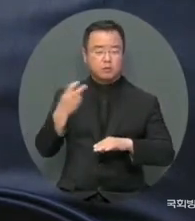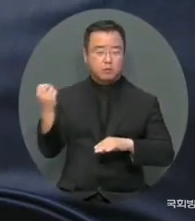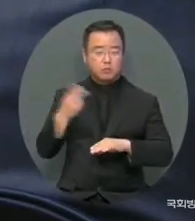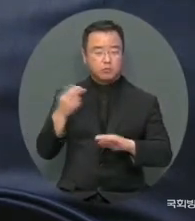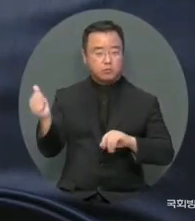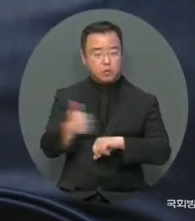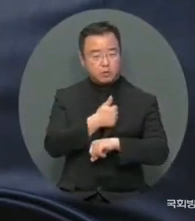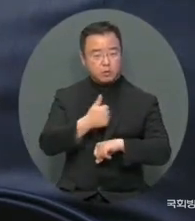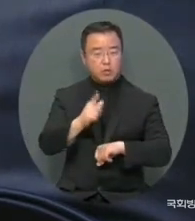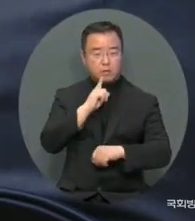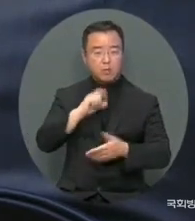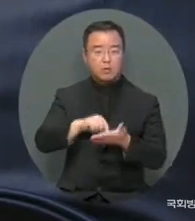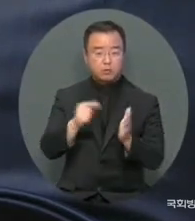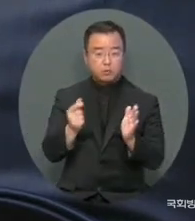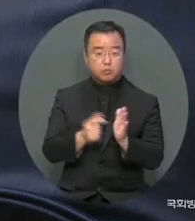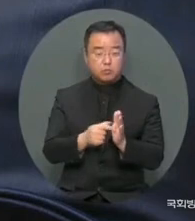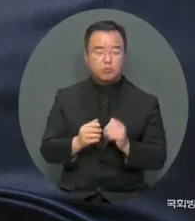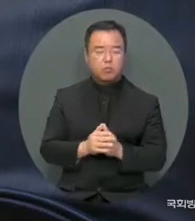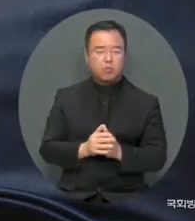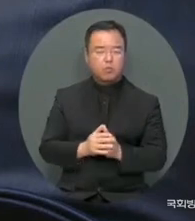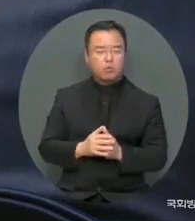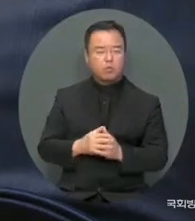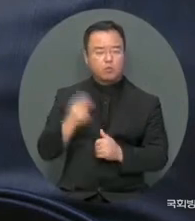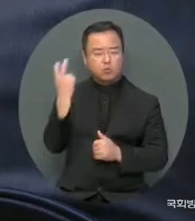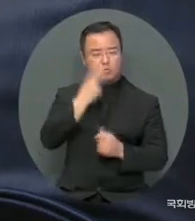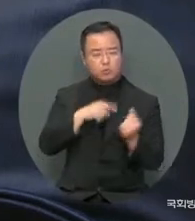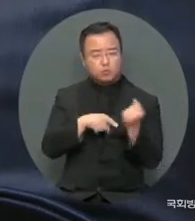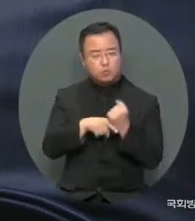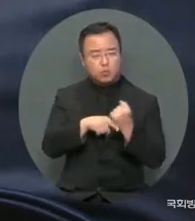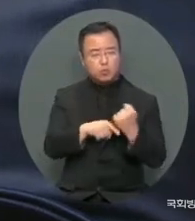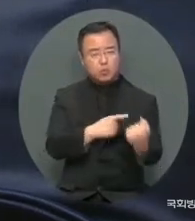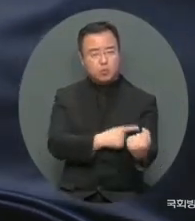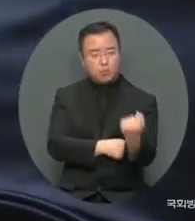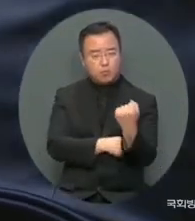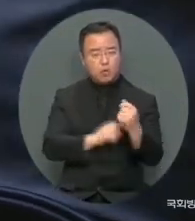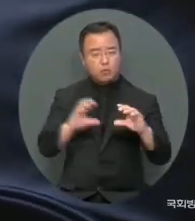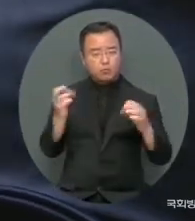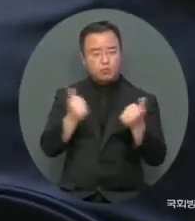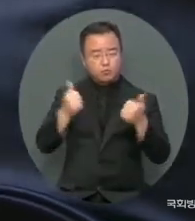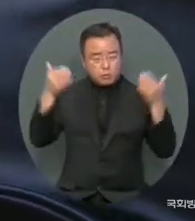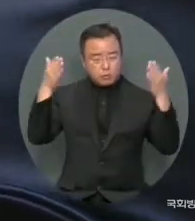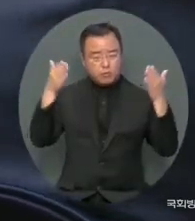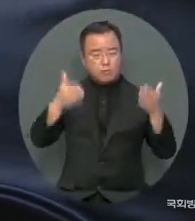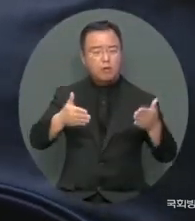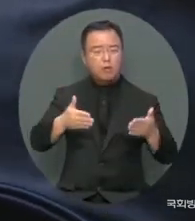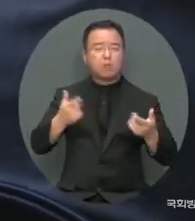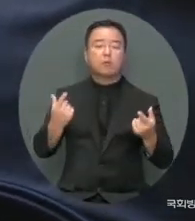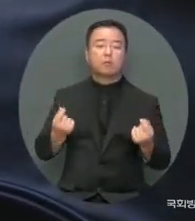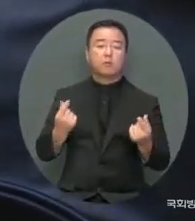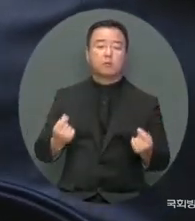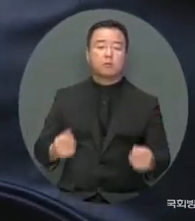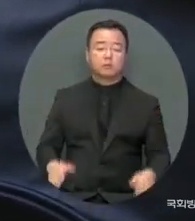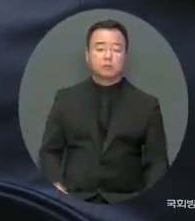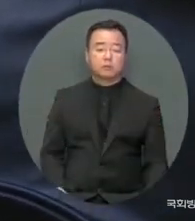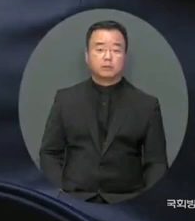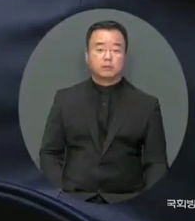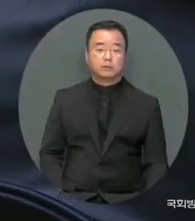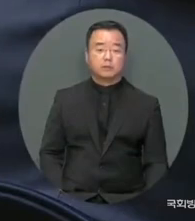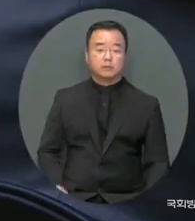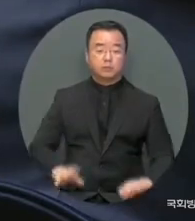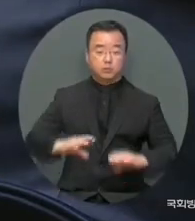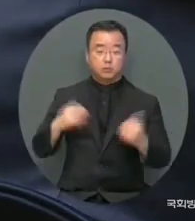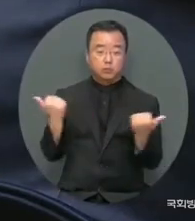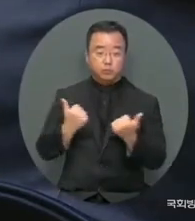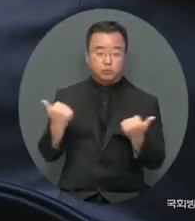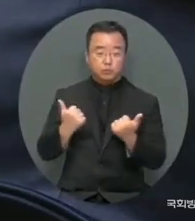들 정도로 그 수사권이 좀 너무 많이 국회를 찾는 게 아닌가 하는 생각이 드는데요. 국회라는 또